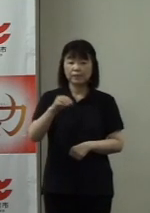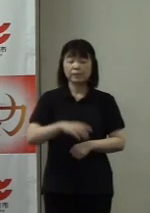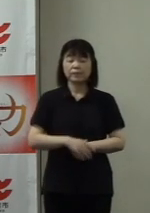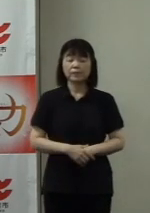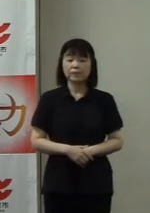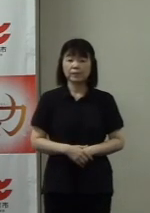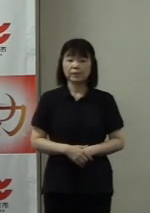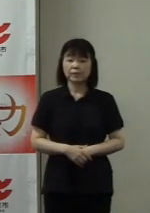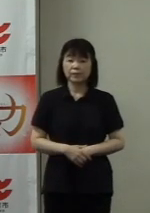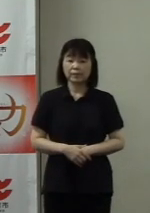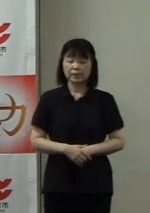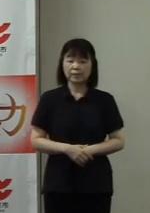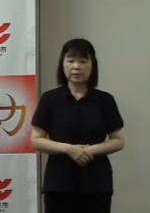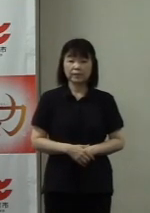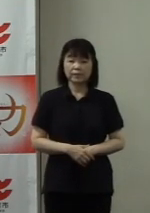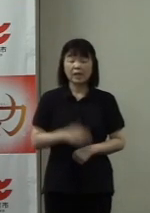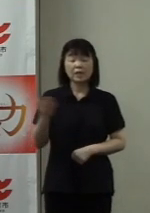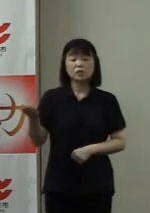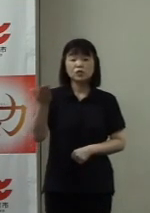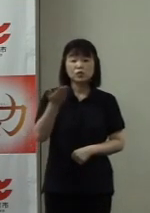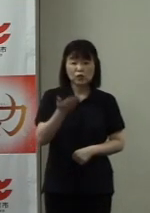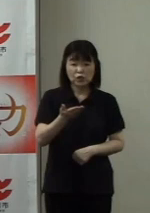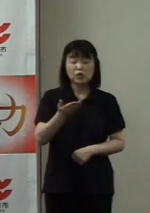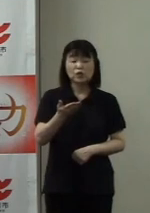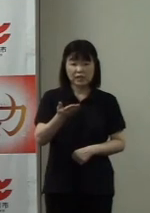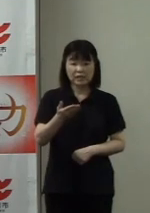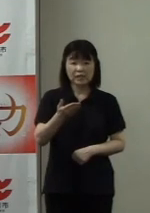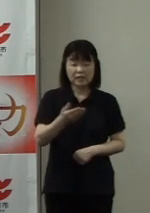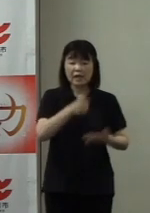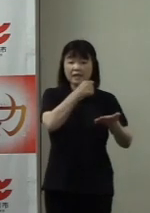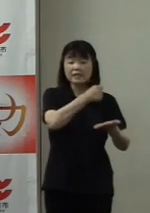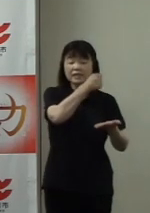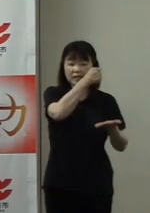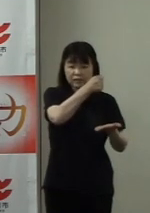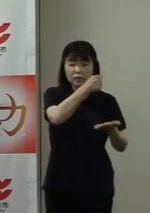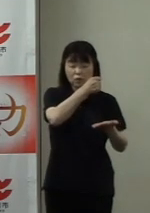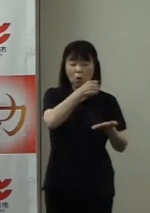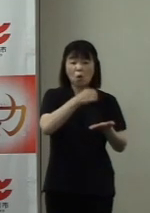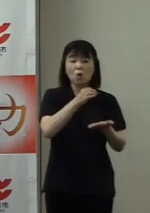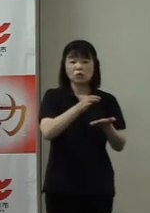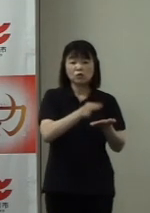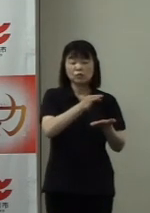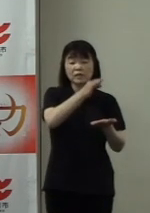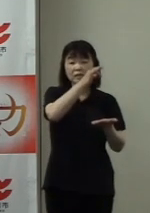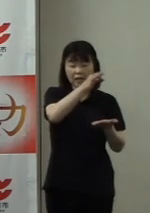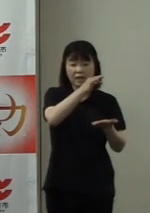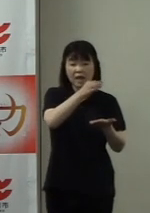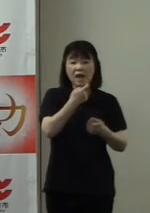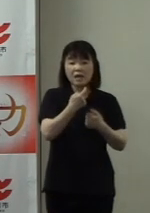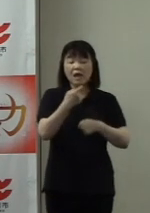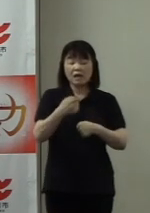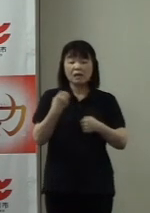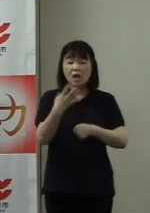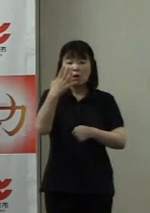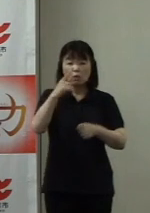であります。次に減災基金の積み立てということで、令和4年度一般会計の決算剰余金の一部を減災